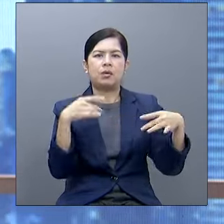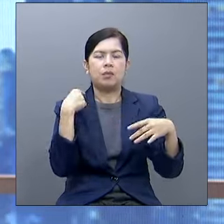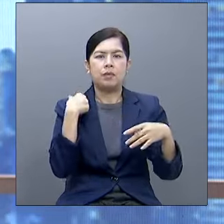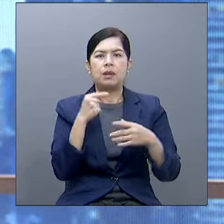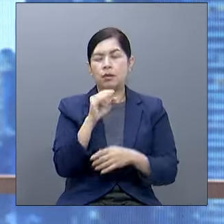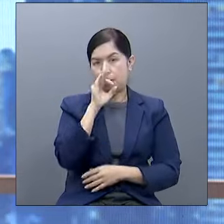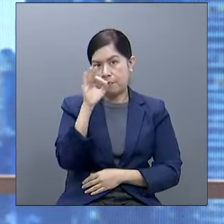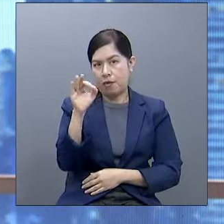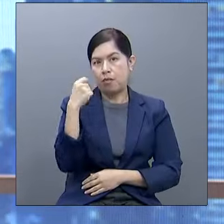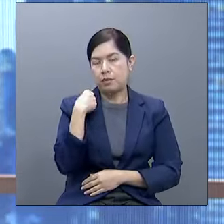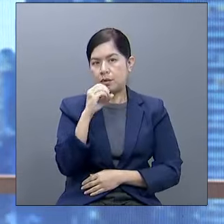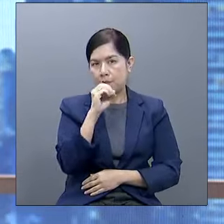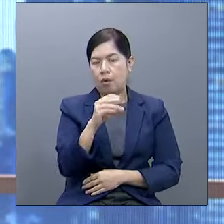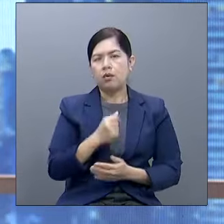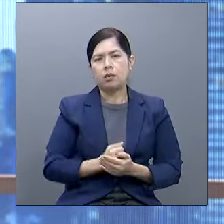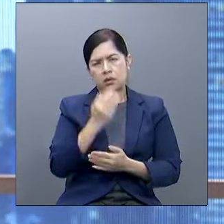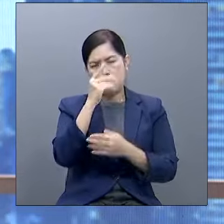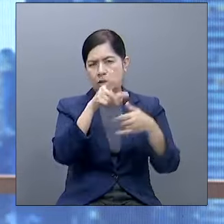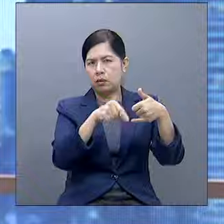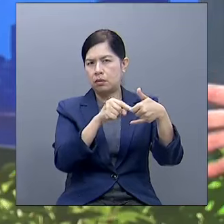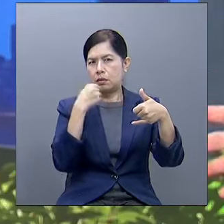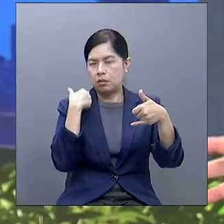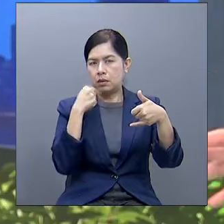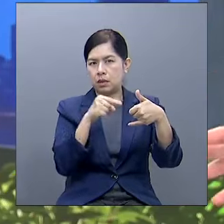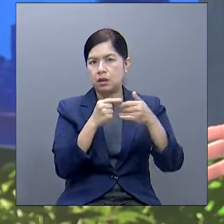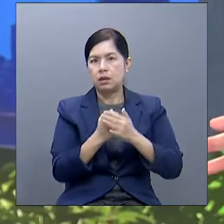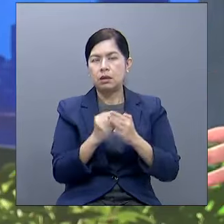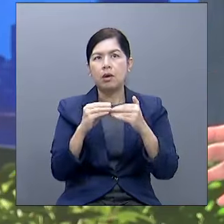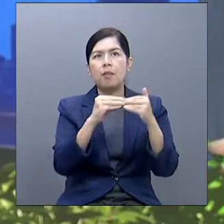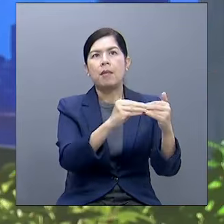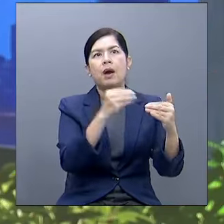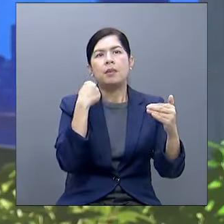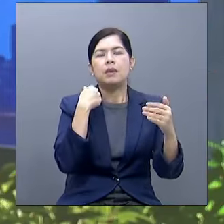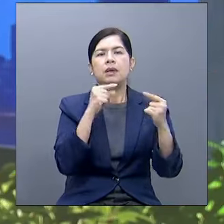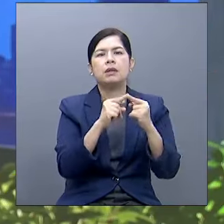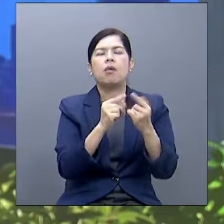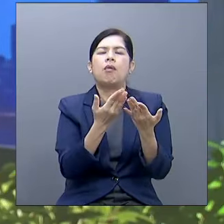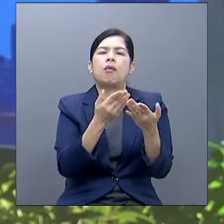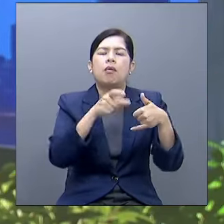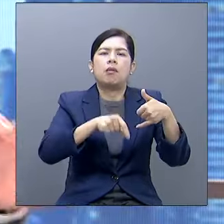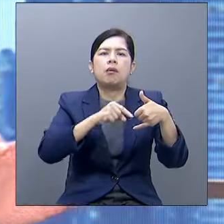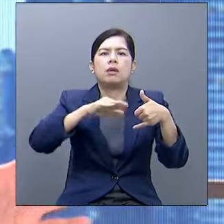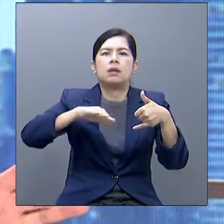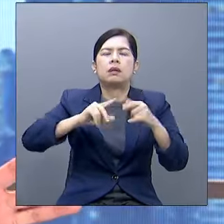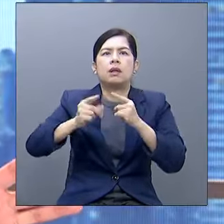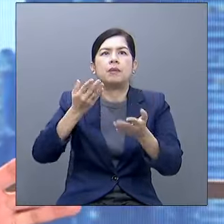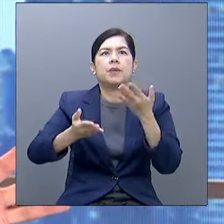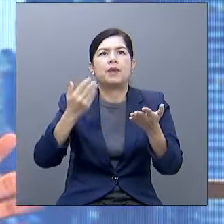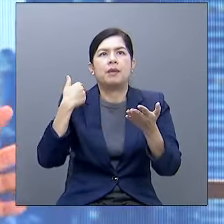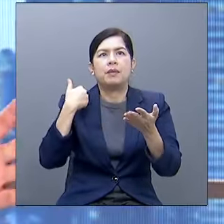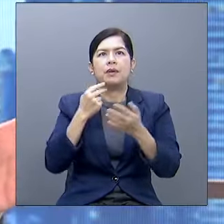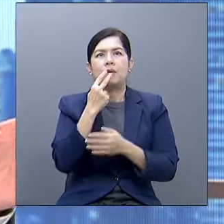าเฮ้ยเนี่ยเขาพาชนชุดนักเรียนจริงแต่จริงคุณต้องอาจจะพาคนที่เป็นผู้ใหญ่แล้วแต่ใช ้แต่งคอสเพลย์อ ะไรอย่างเงี้ยแต่ถ้า คนหันมาเป็นยายช